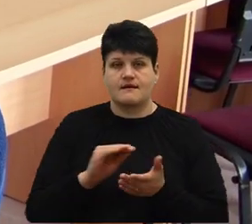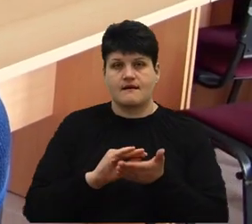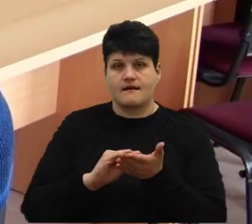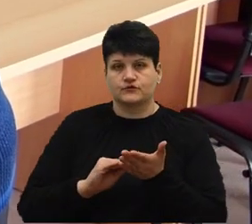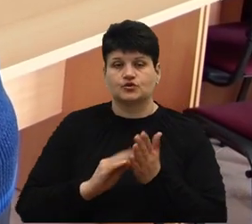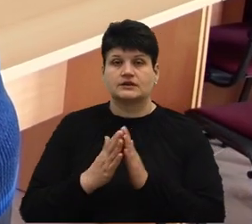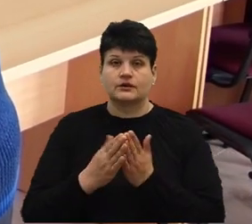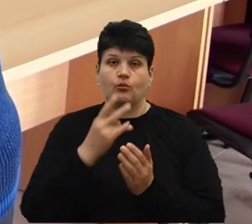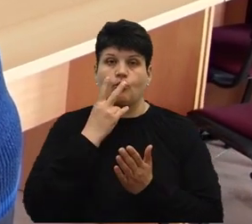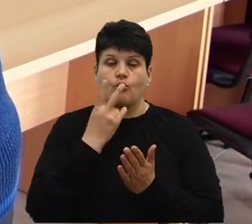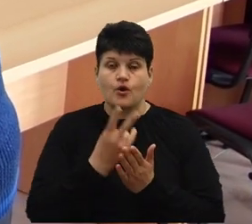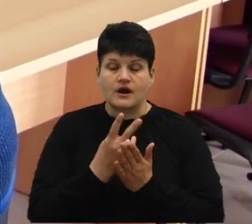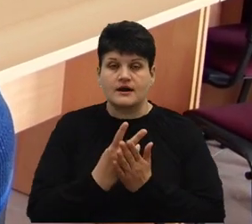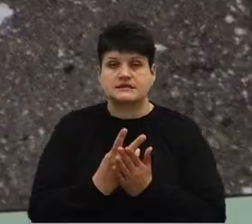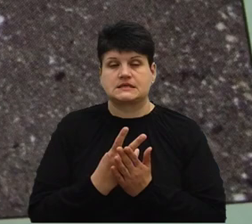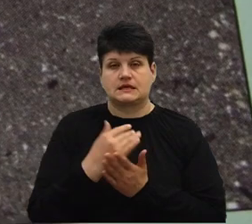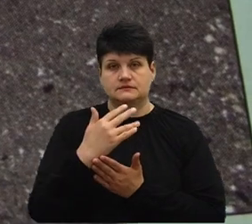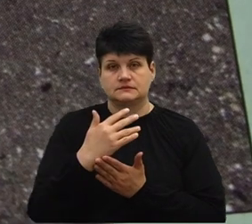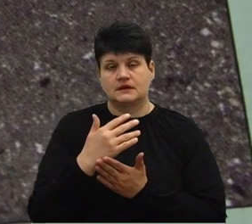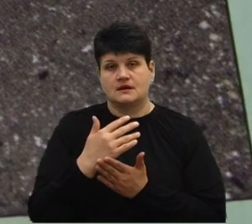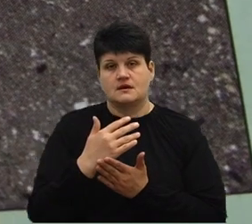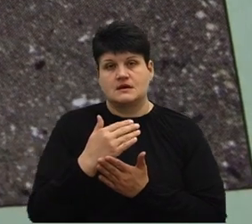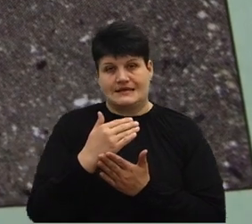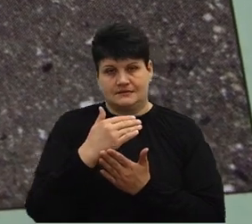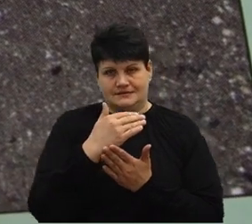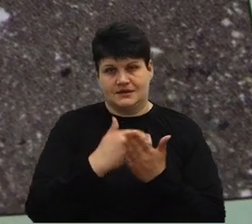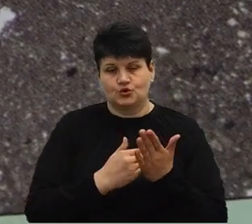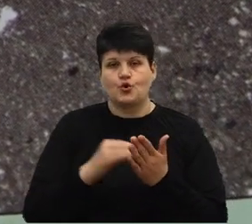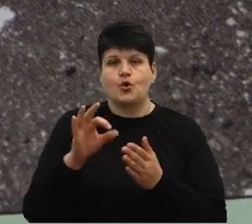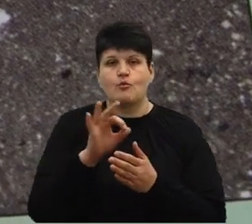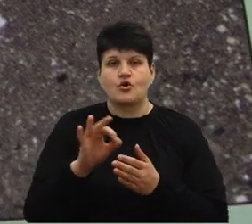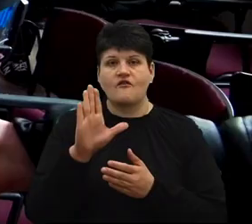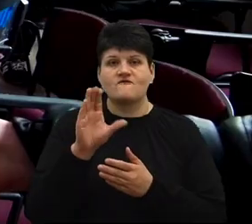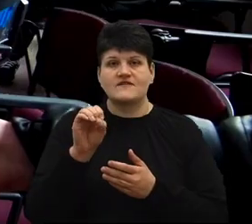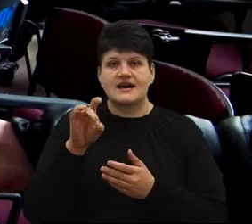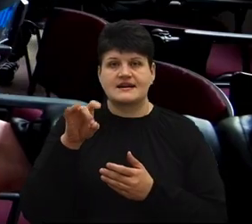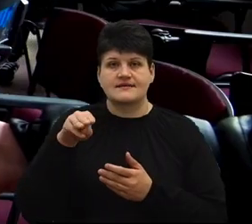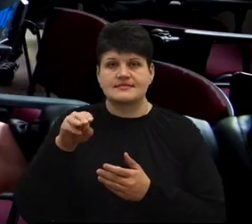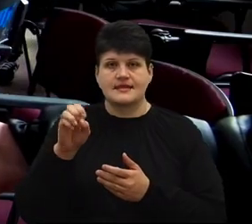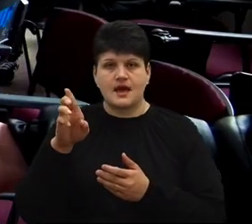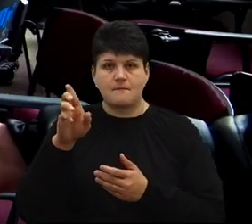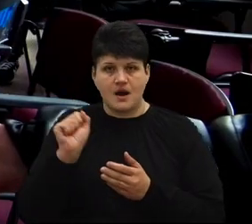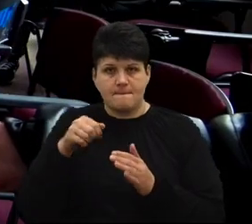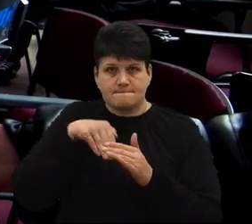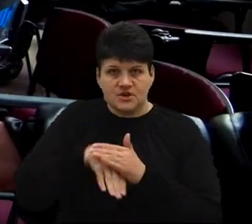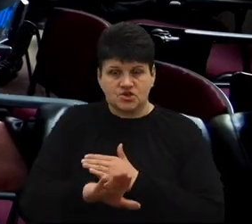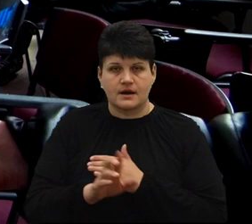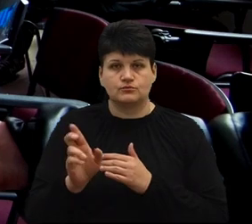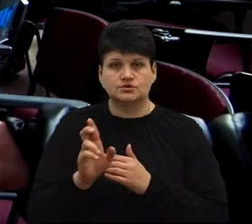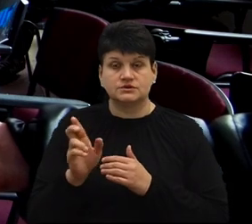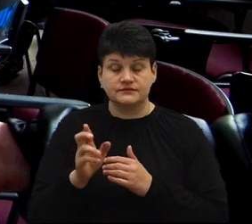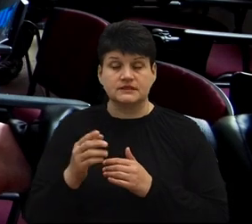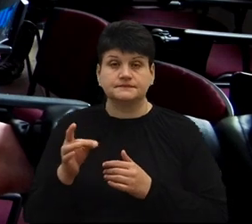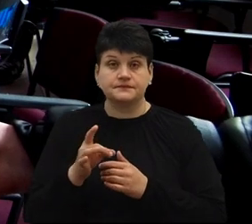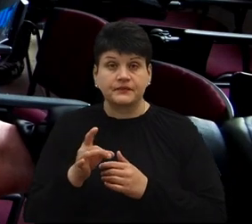статтю про печеру вертеба на борщівщині яку досліджує з 1995 року тут на подано інформацію